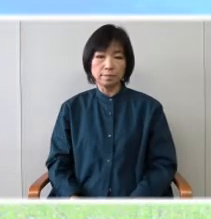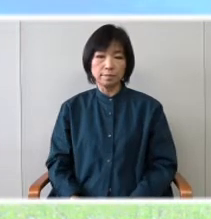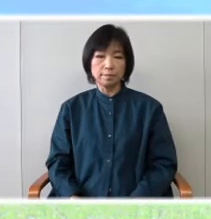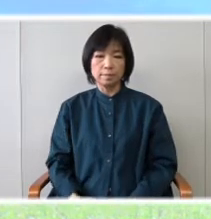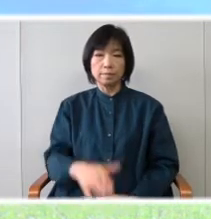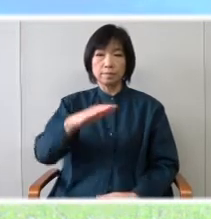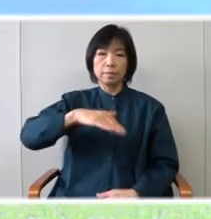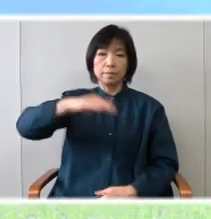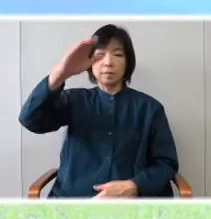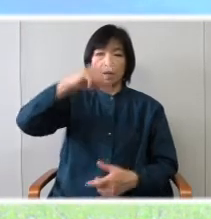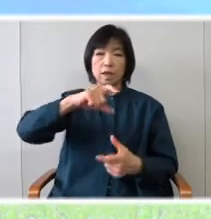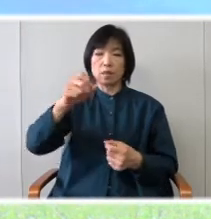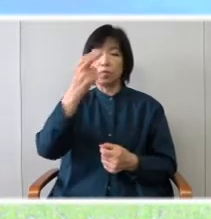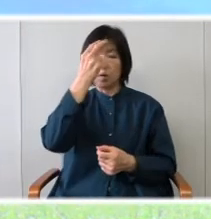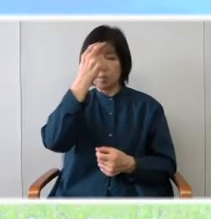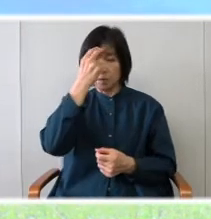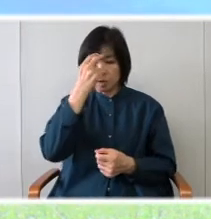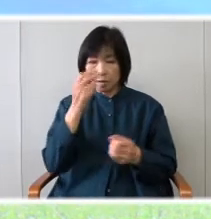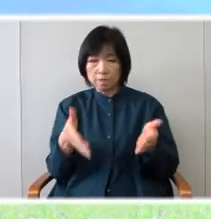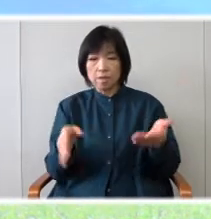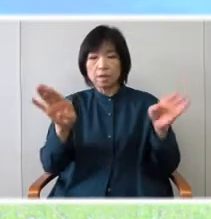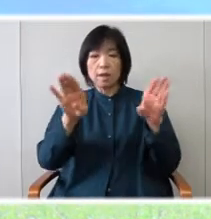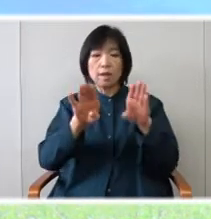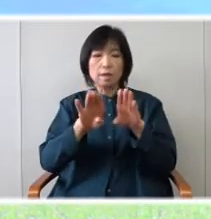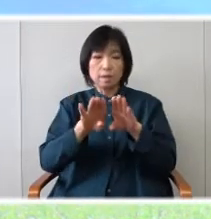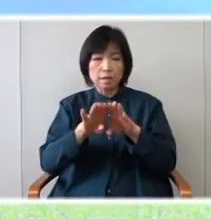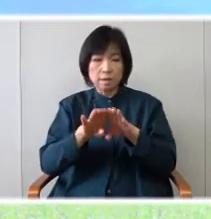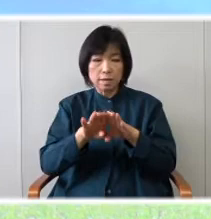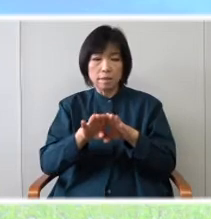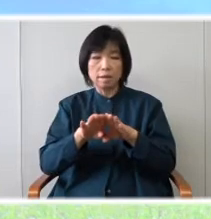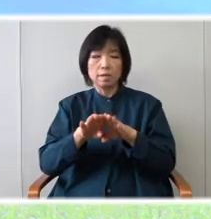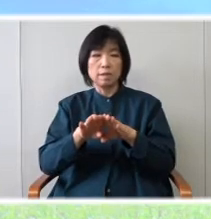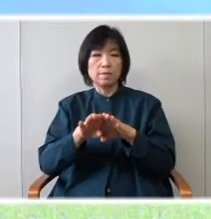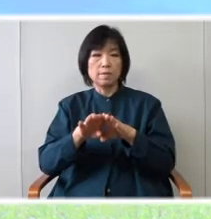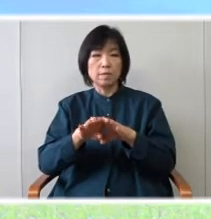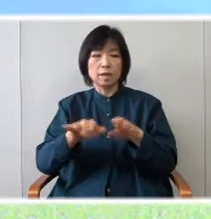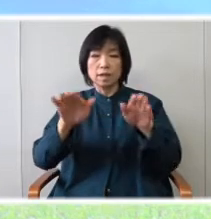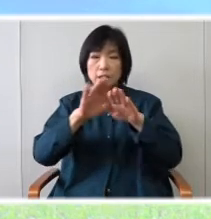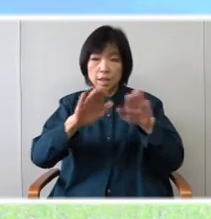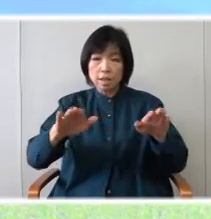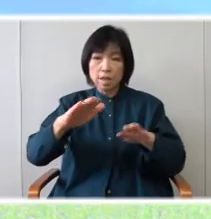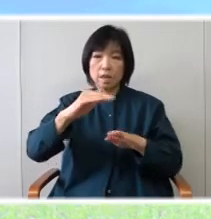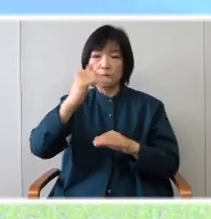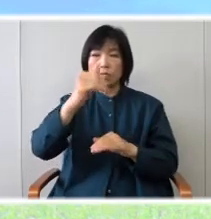高遠美術館では平串田中の生誕150年とか、